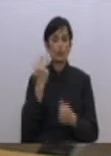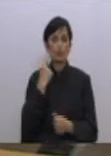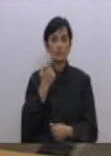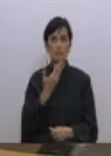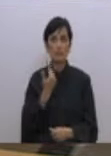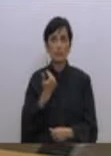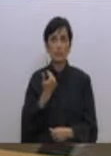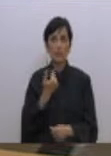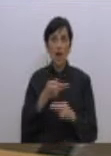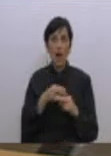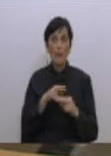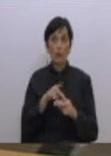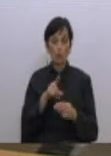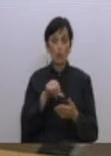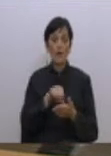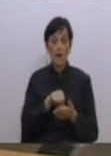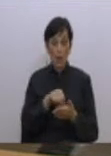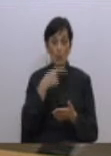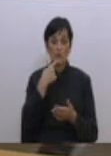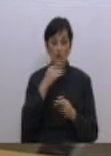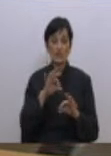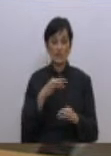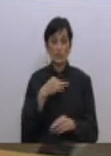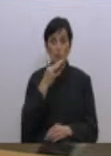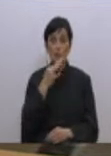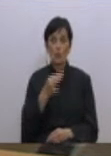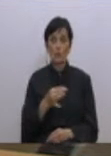Amitom camuslaș tu ești, mereu gipas cu ești, mușchiere fiul.